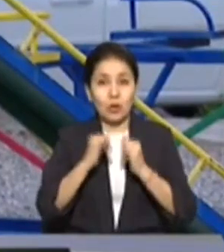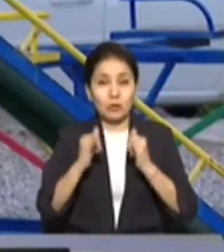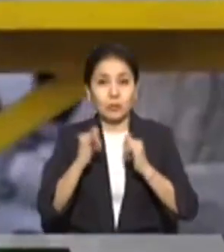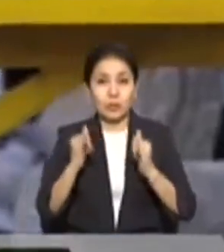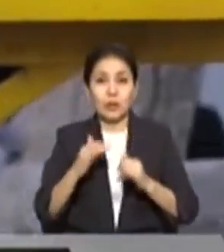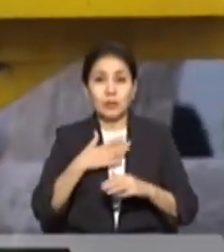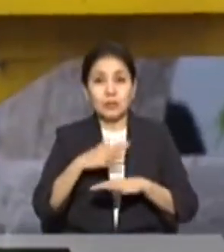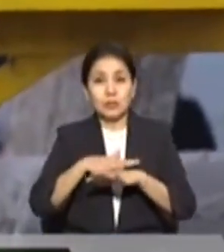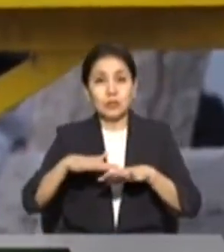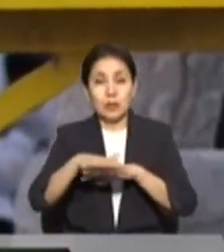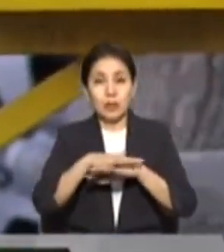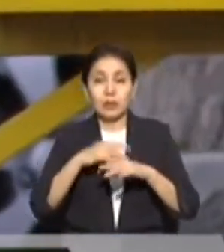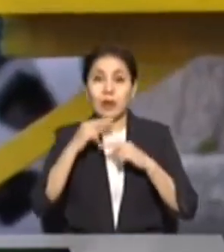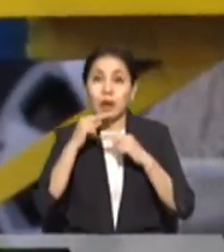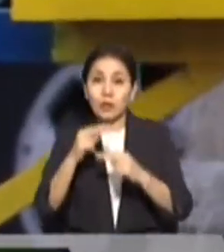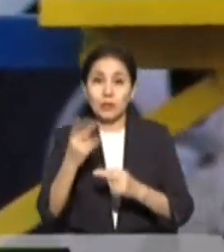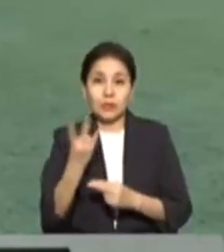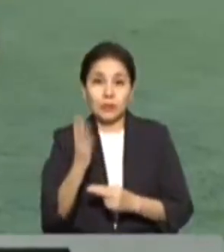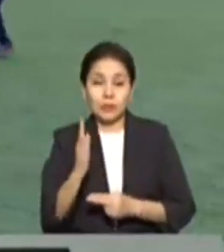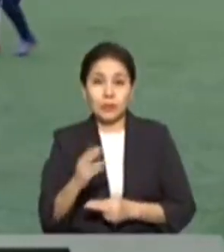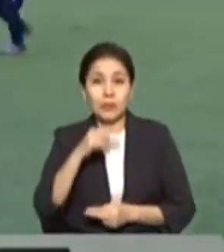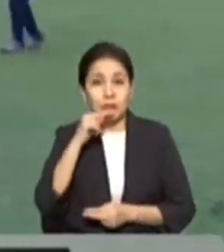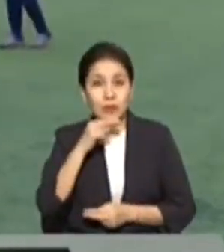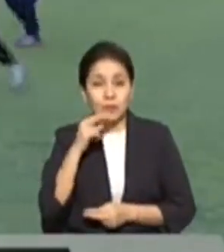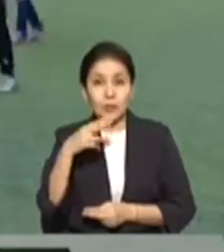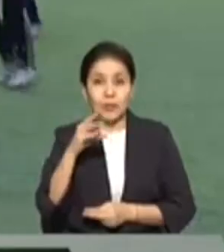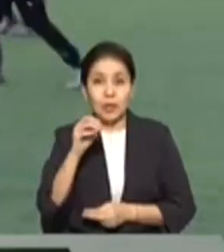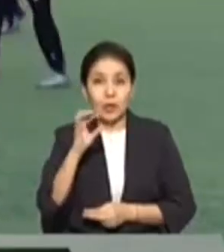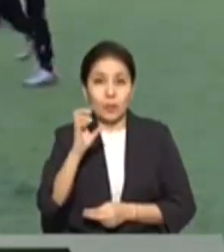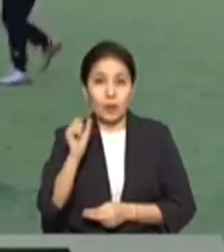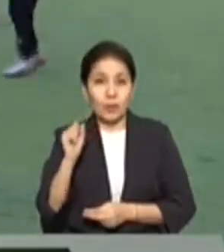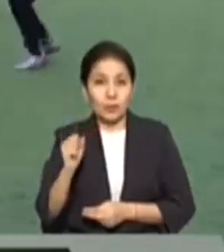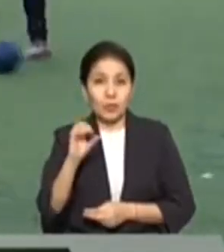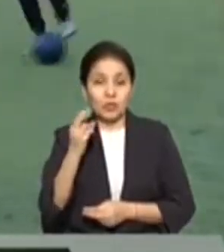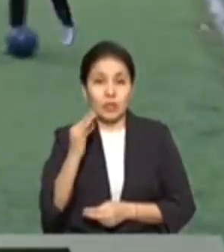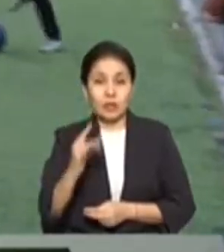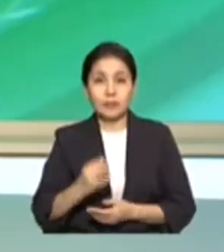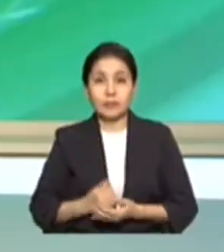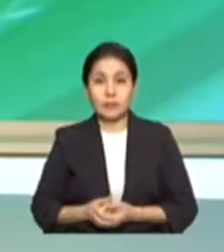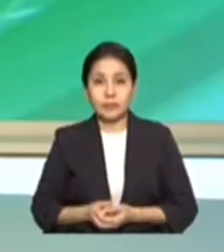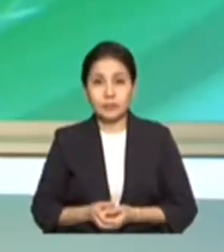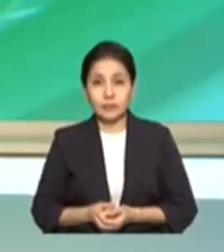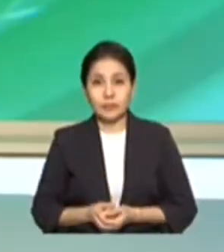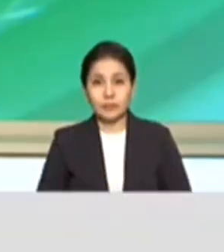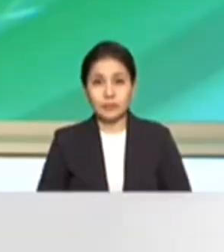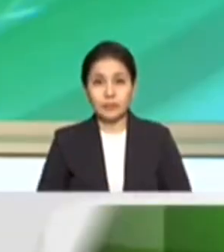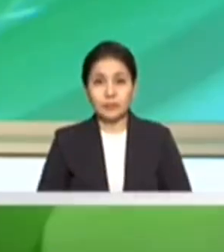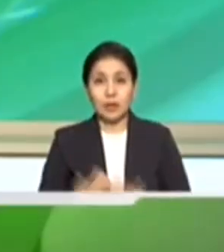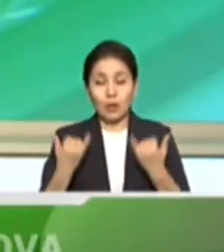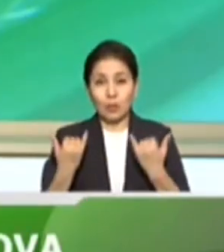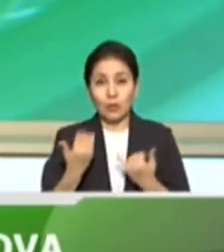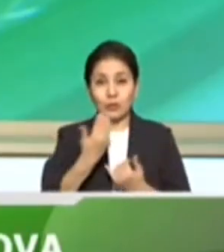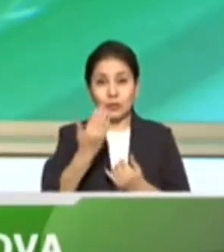borayotgani jamiyatni yanada ogoh bo'lishga undaydi. Diyorbek Abdurahmonov, Yusufbek Soliboyev, Yoshlar. Bugun